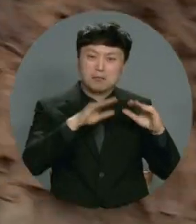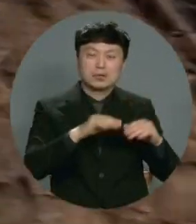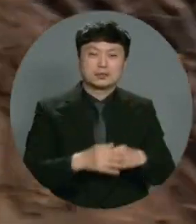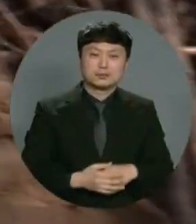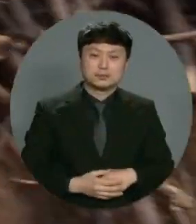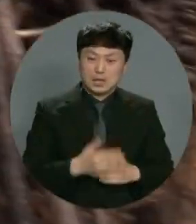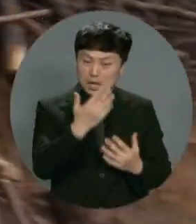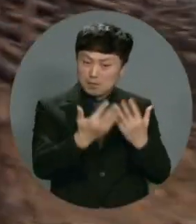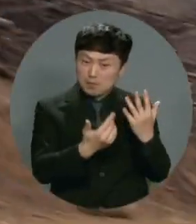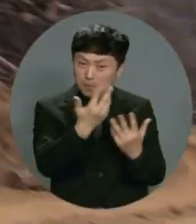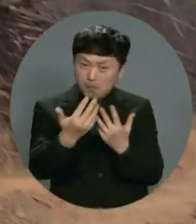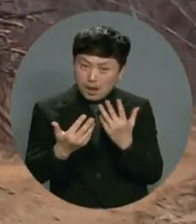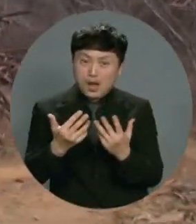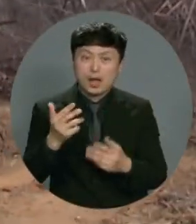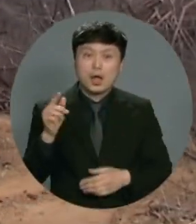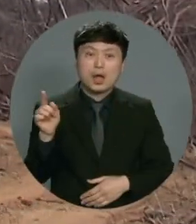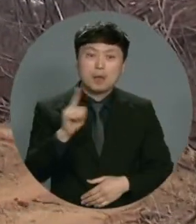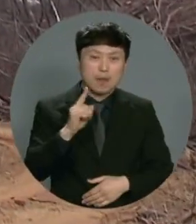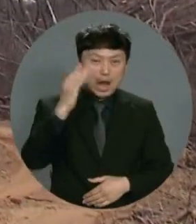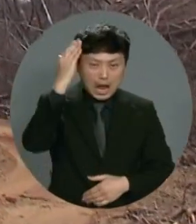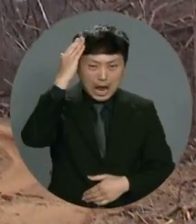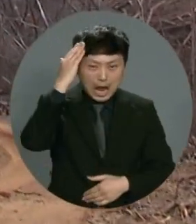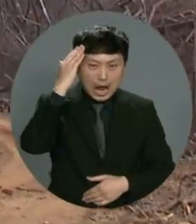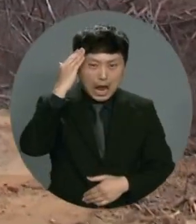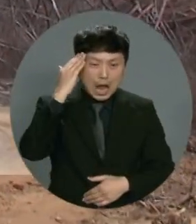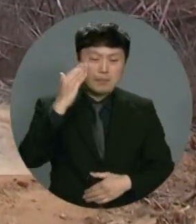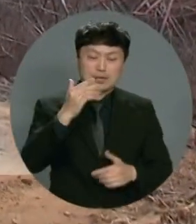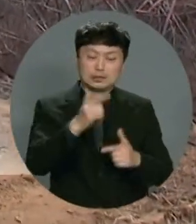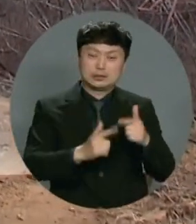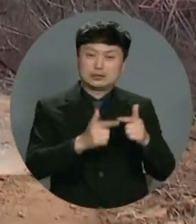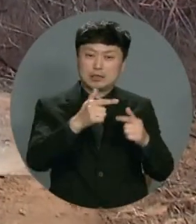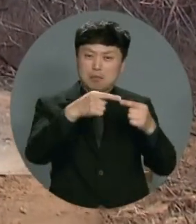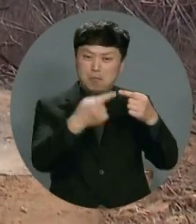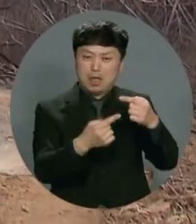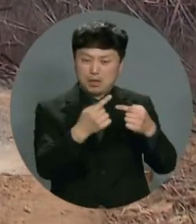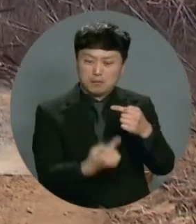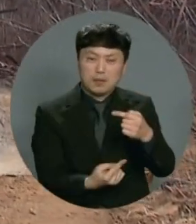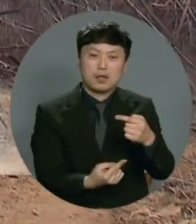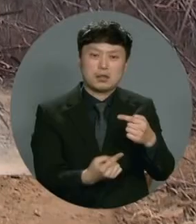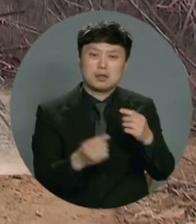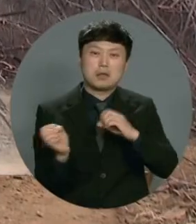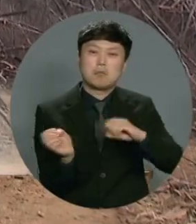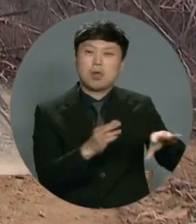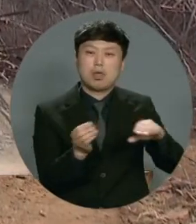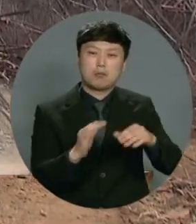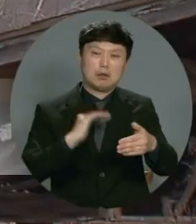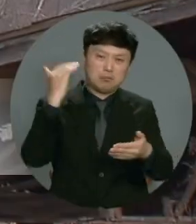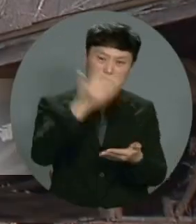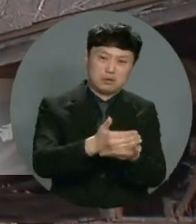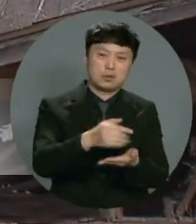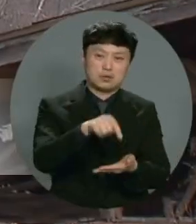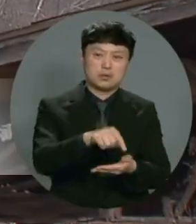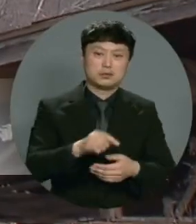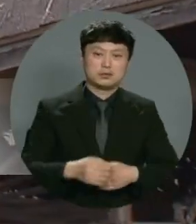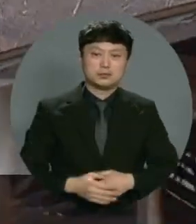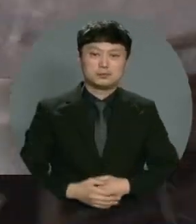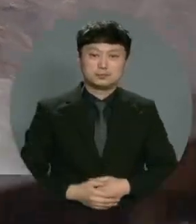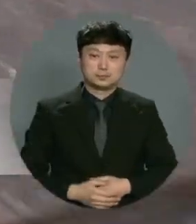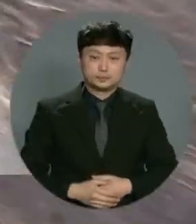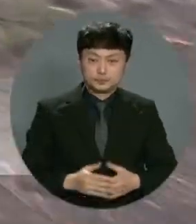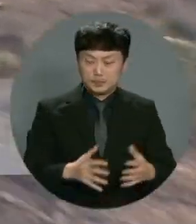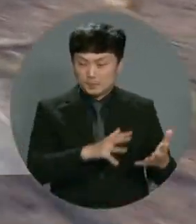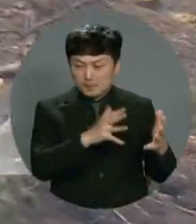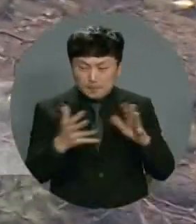화마가 지나간 곳에는 시커멓게 타죽은 나무들만 잘려 나간 채 버려져 있습니다. 죽은